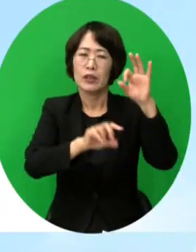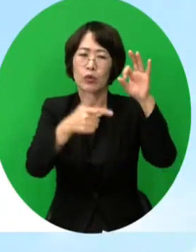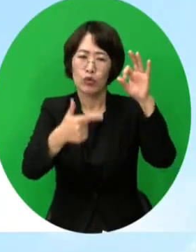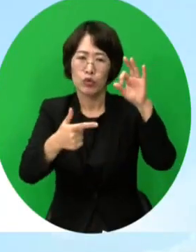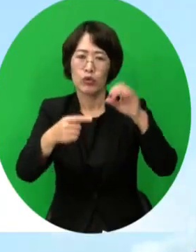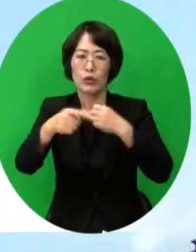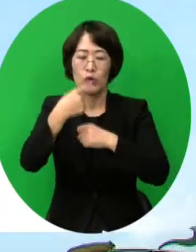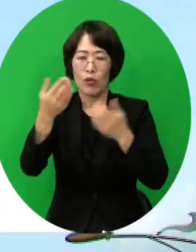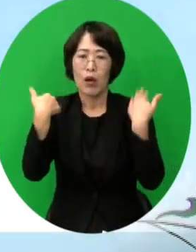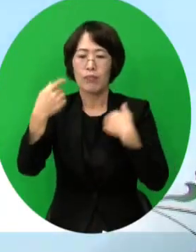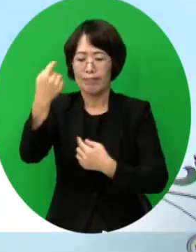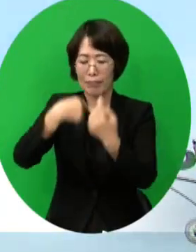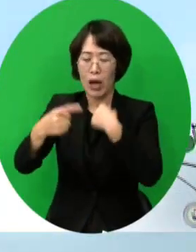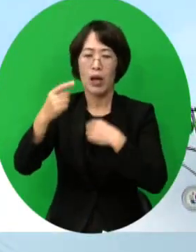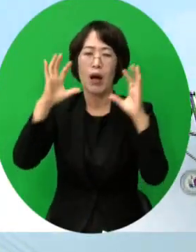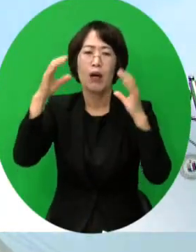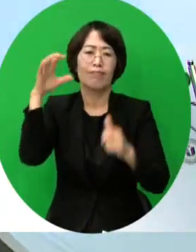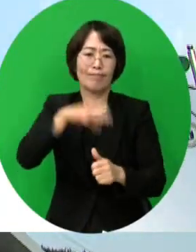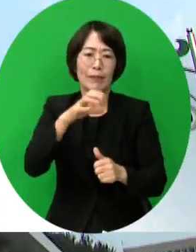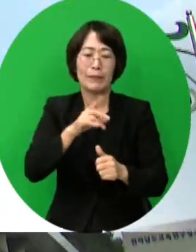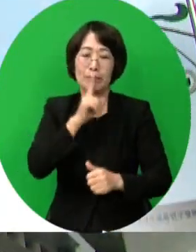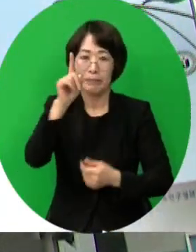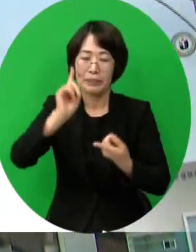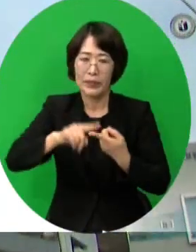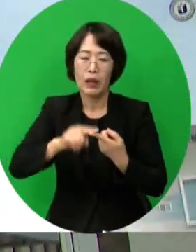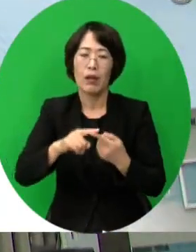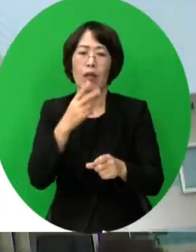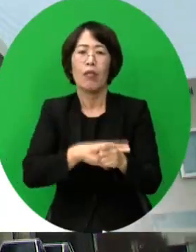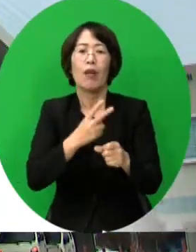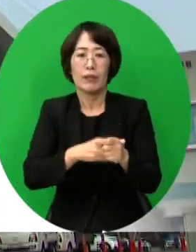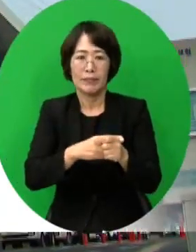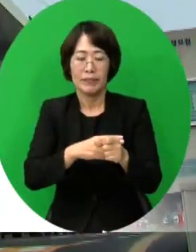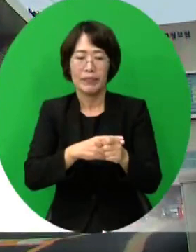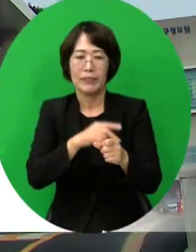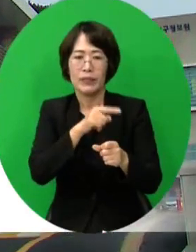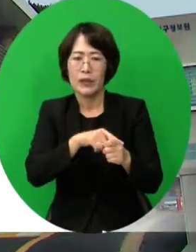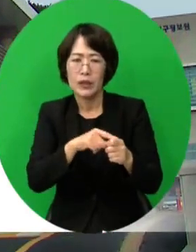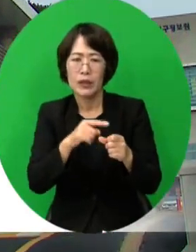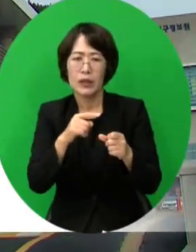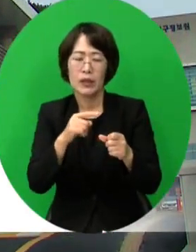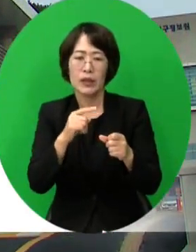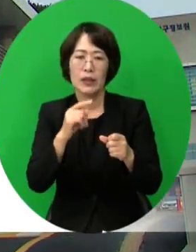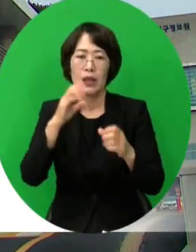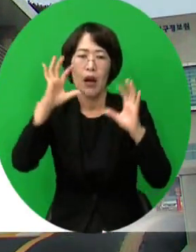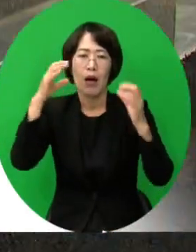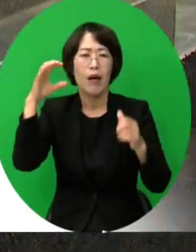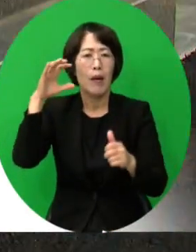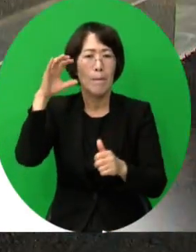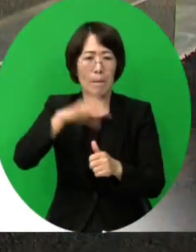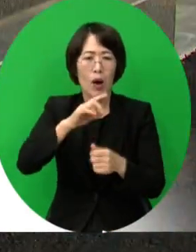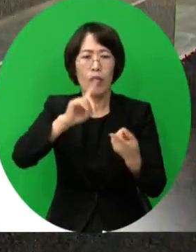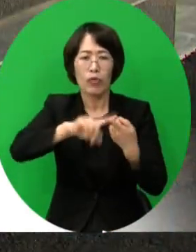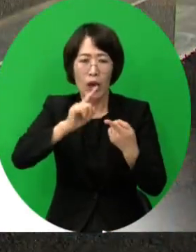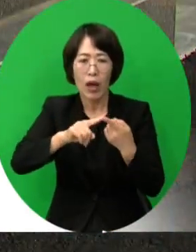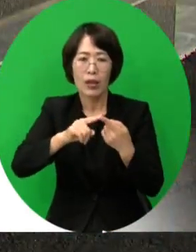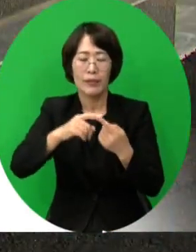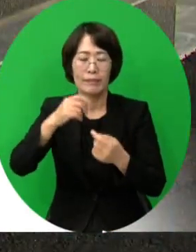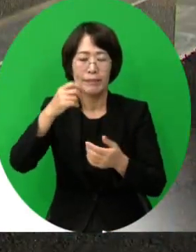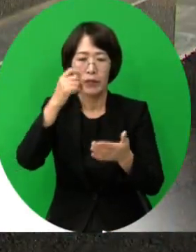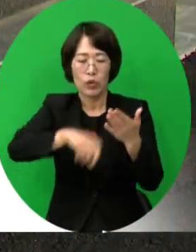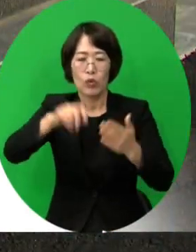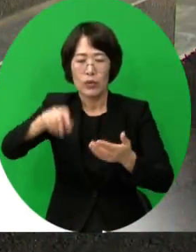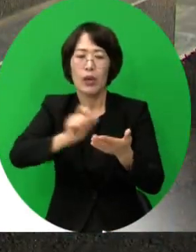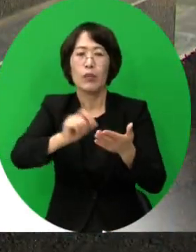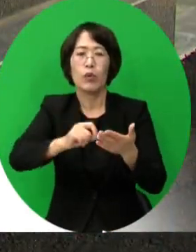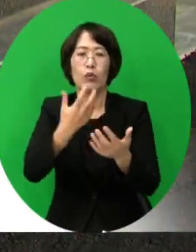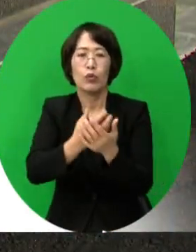접수된 아동학대 신고와 관련해 교원의 아동학대 사안 교육감 의견 심의 협의체를 구성하고 의견서를